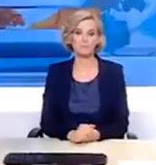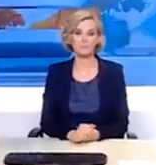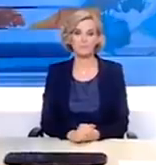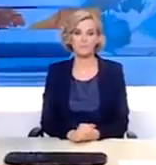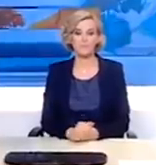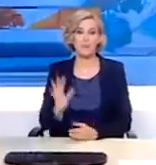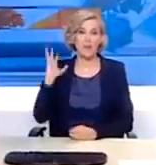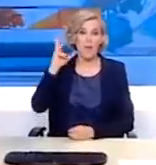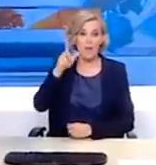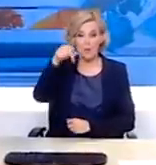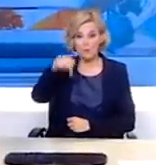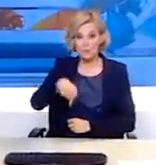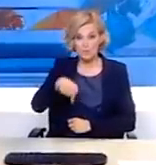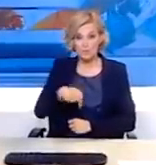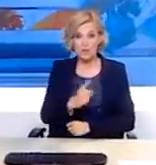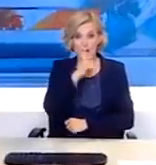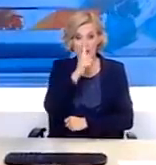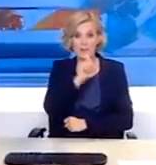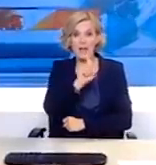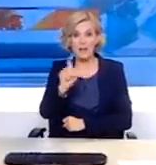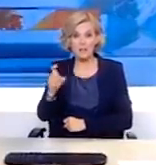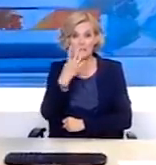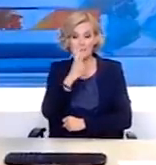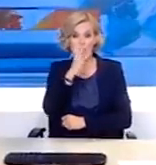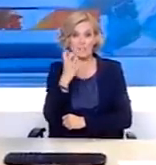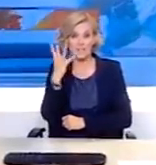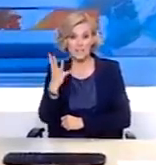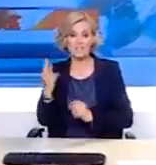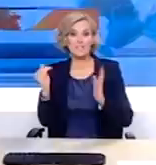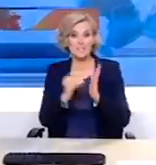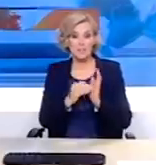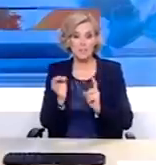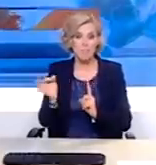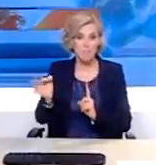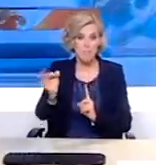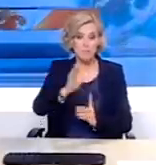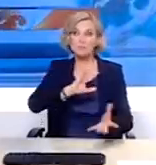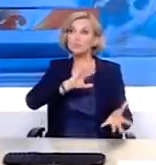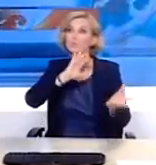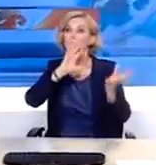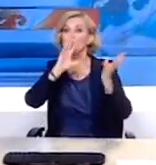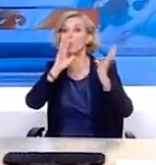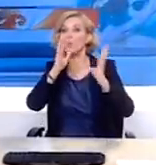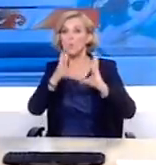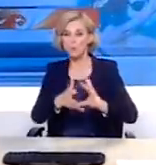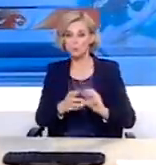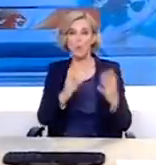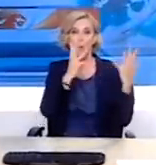Ως σήμερα, περισσότερα από 1.444.000 κρούσματα του νέου κορονοϊού έχουν καταγραφεί παγκοσμίως